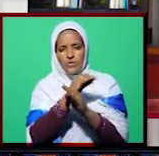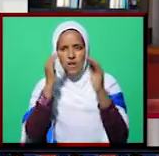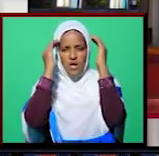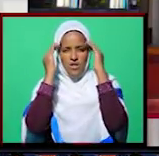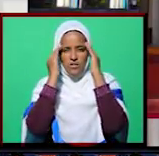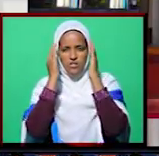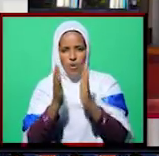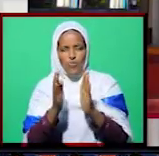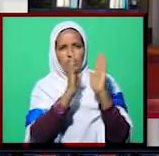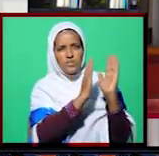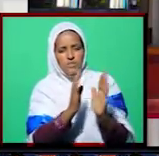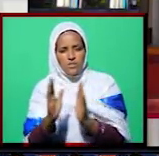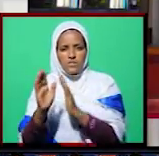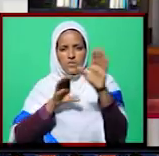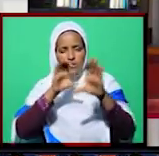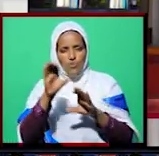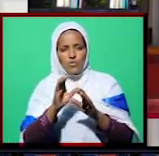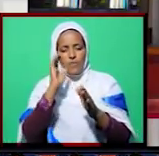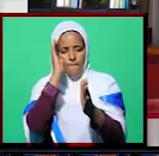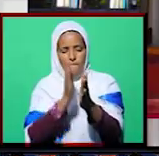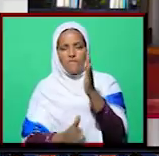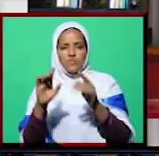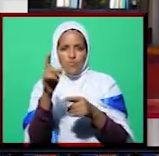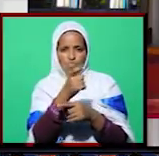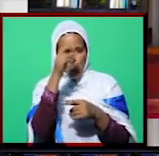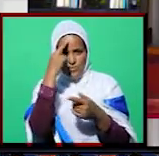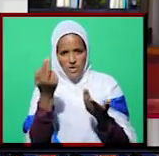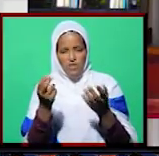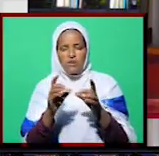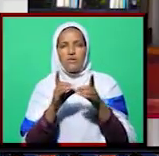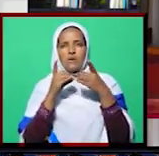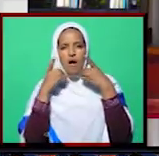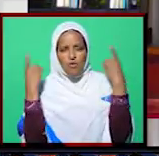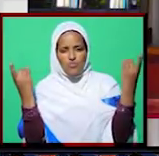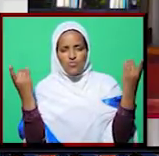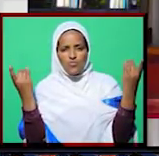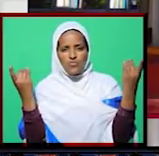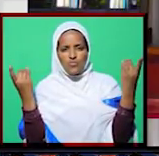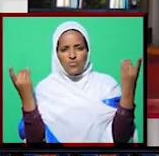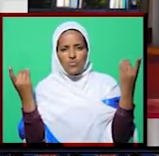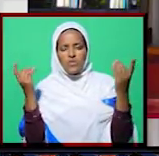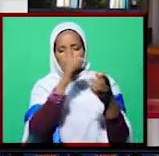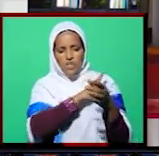አካላዊና ህሊናዊ ዝግጅት ተደርጎበት የሚከናወን በመሆኑ ካህኑ